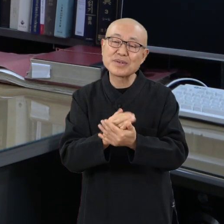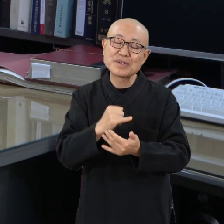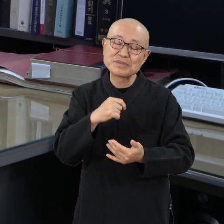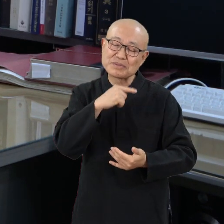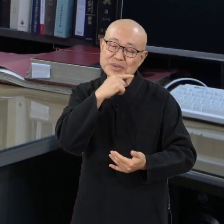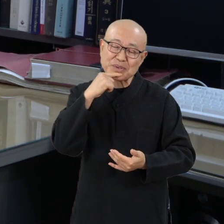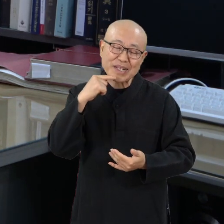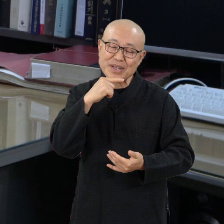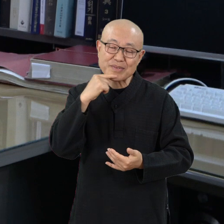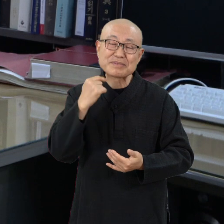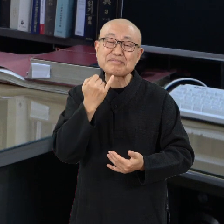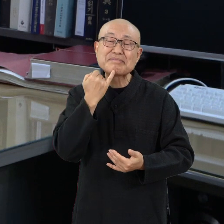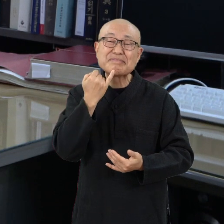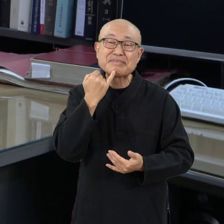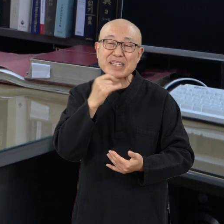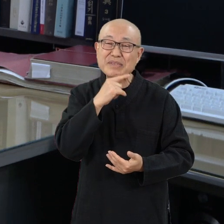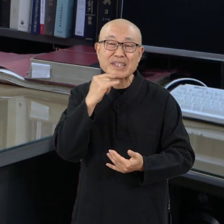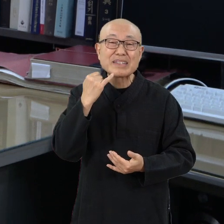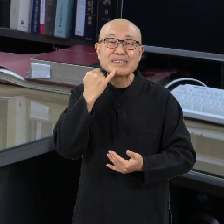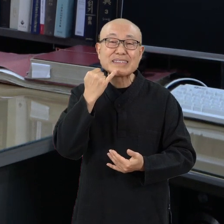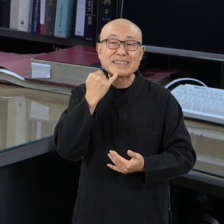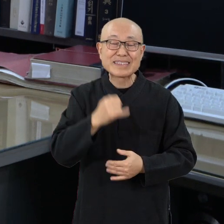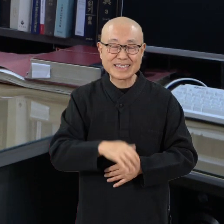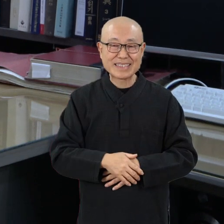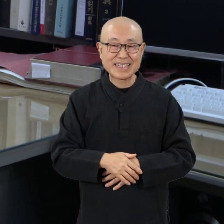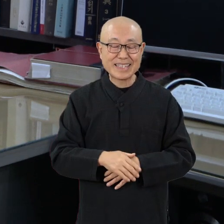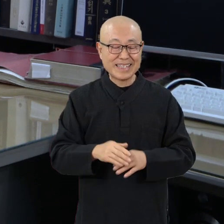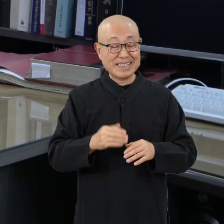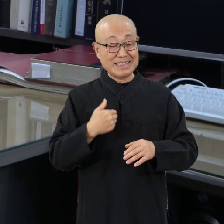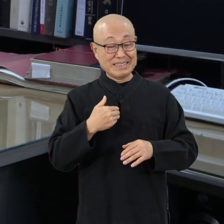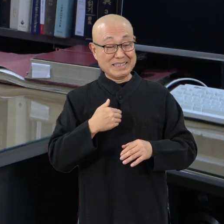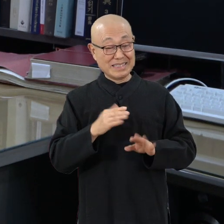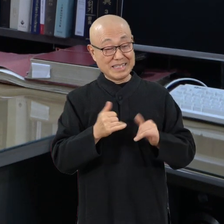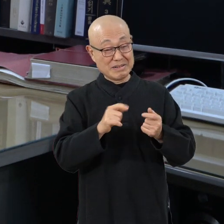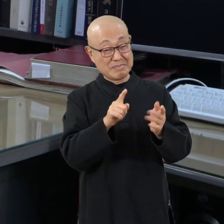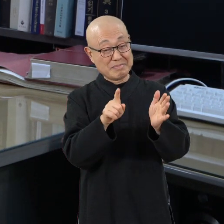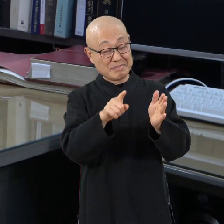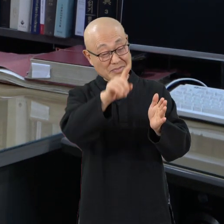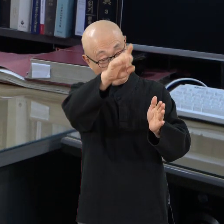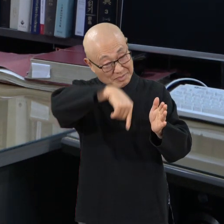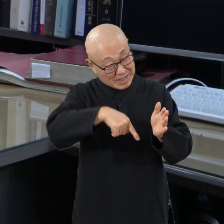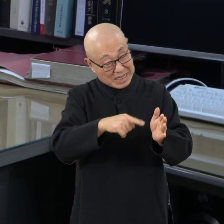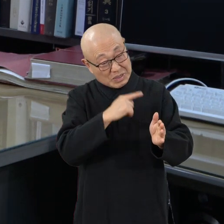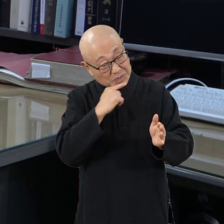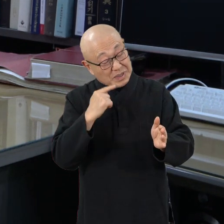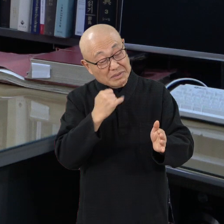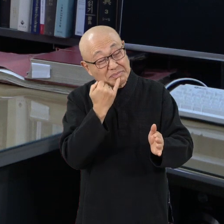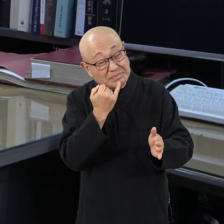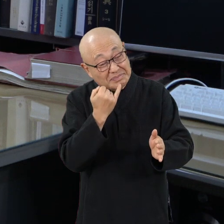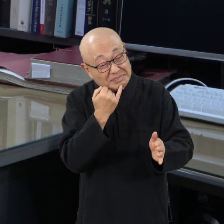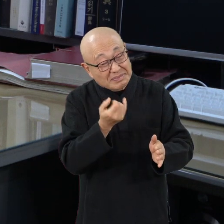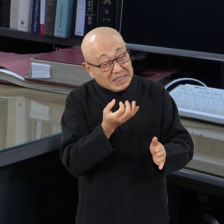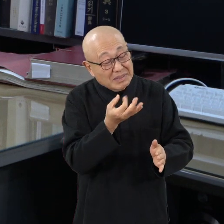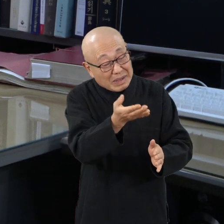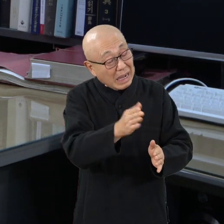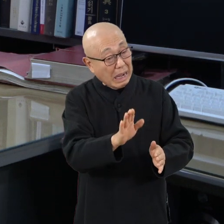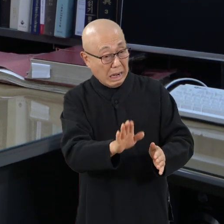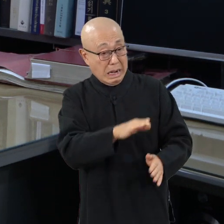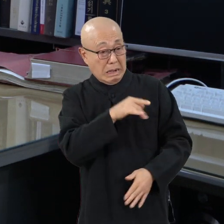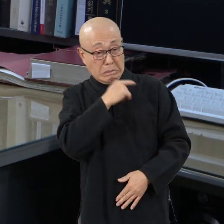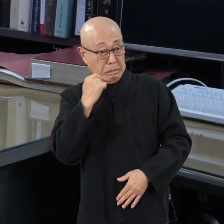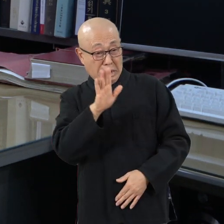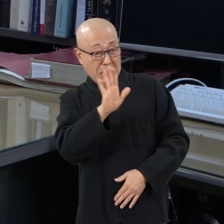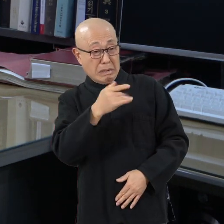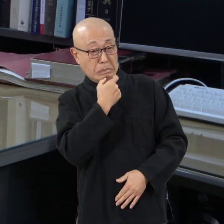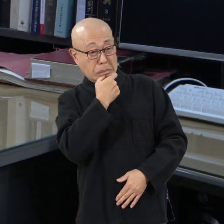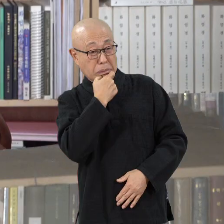이제 세상 살면서 좀 손해 보려고 하세요 이러면 막 너무들 싫어하셔요. 다 이익 보려고 이 세상을